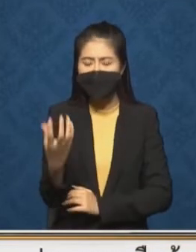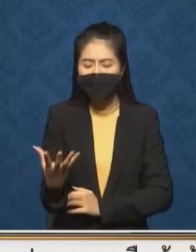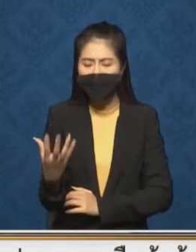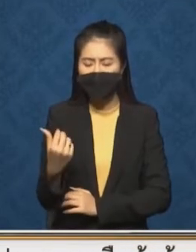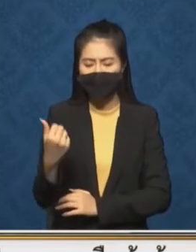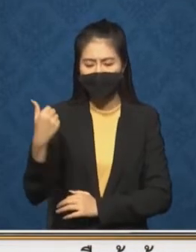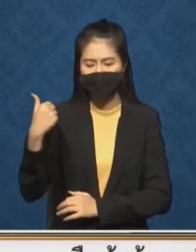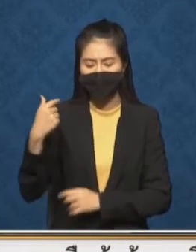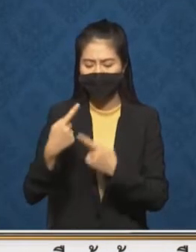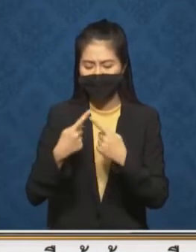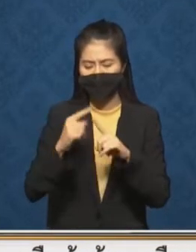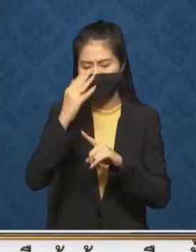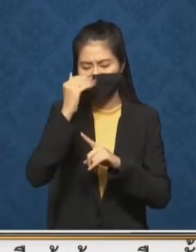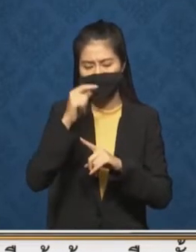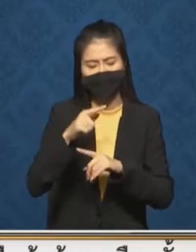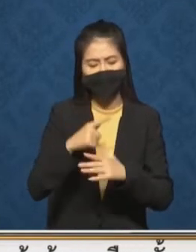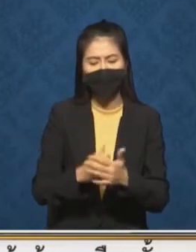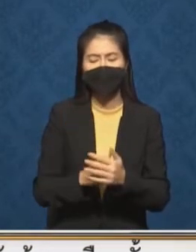ทำไมยัเอาผดเขาอ